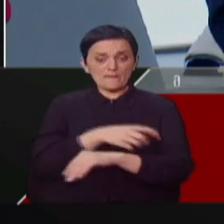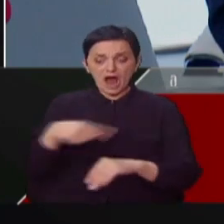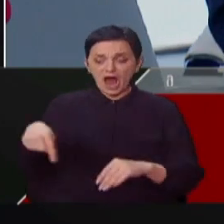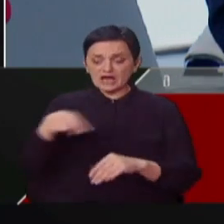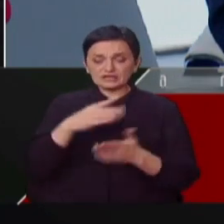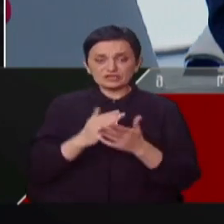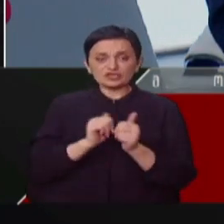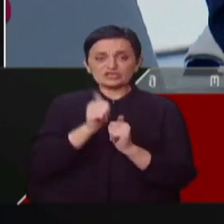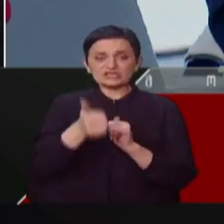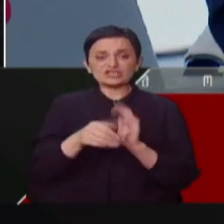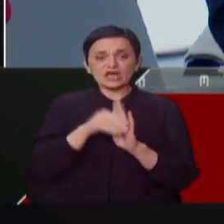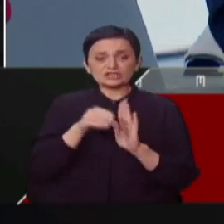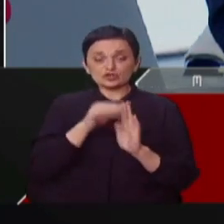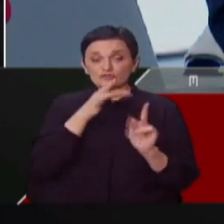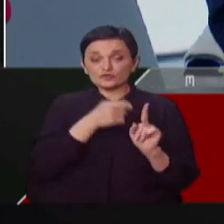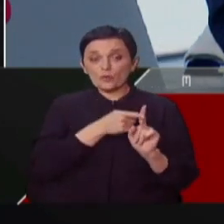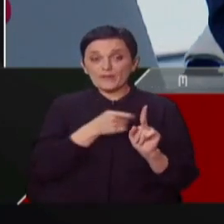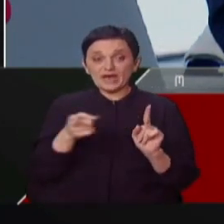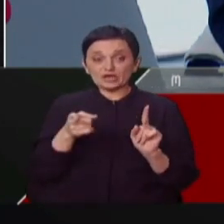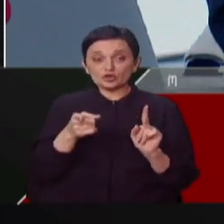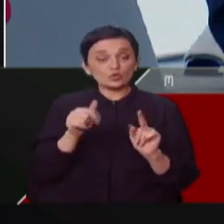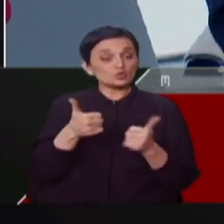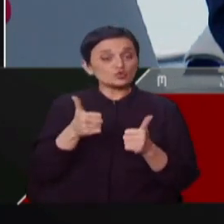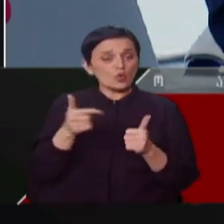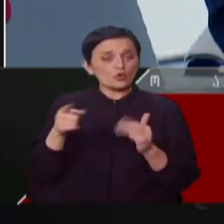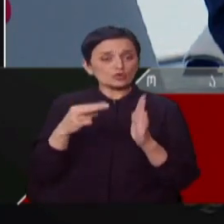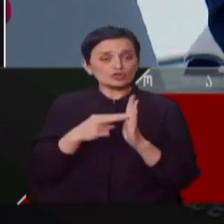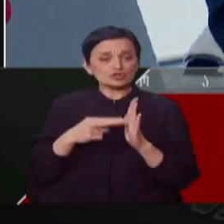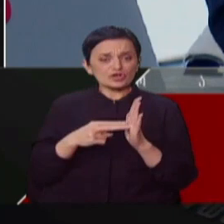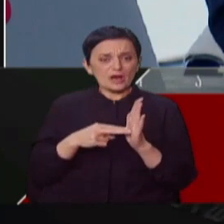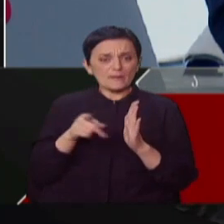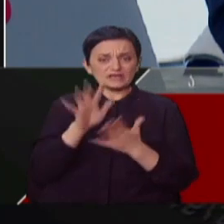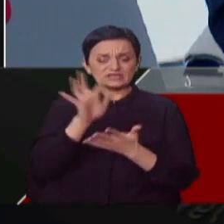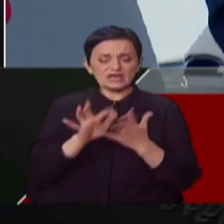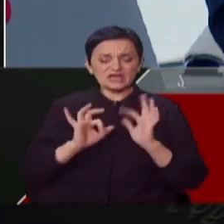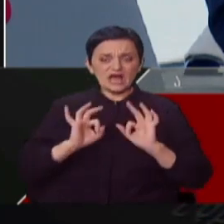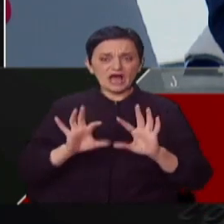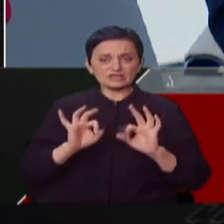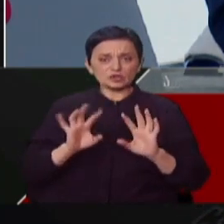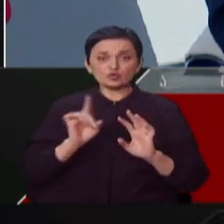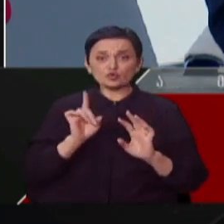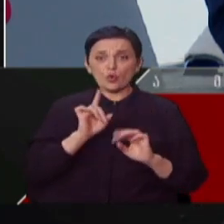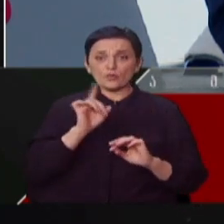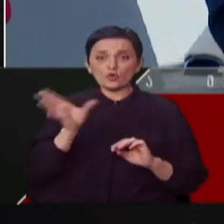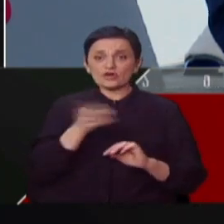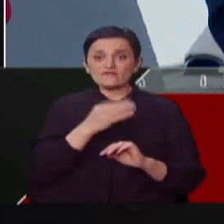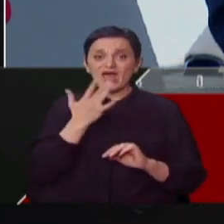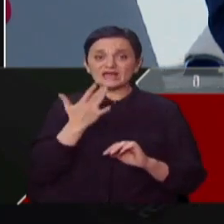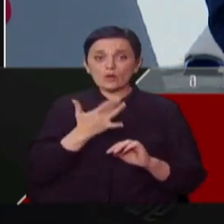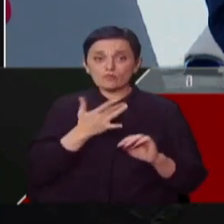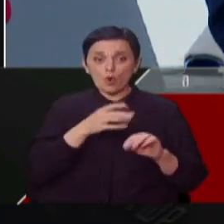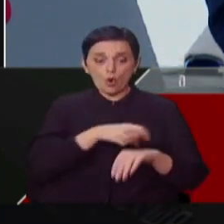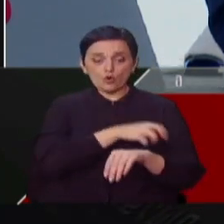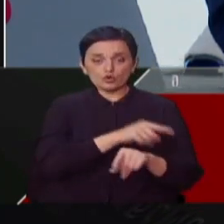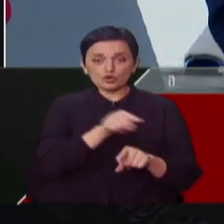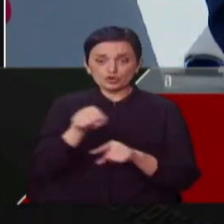იმყოფებიან წინასაარჩევნო პერიოდში. როგორ შეაფასებ თქვენ ამ განცხადებებს, რომ თითქმის ყველა პოლიტიკური სუბიექტი